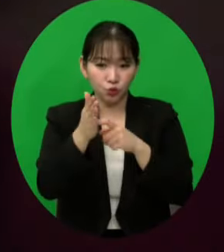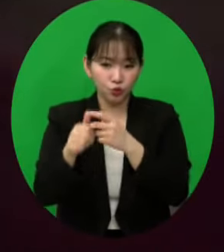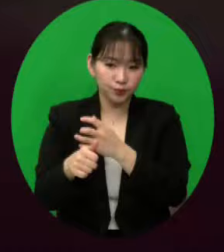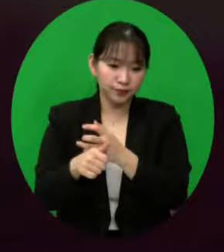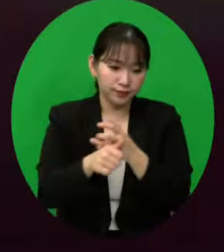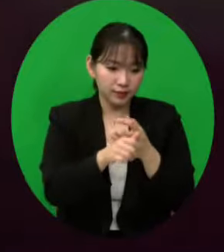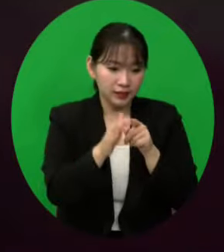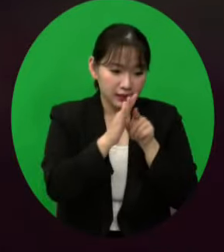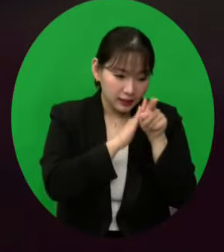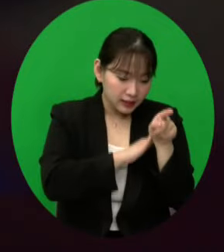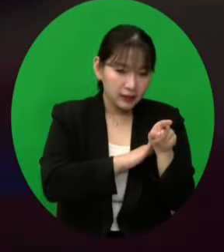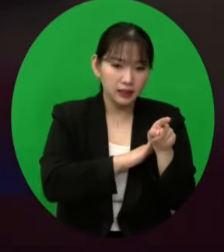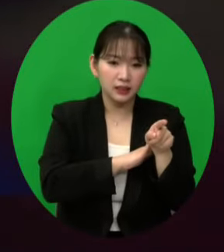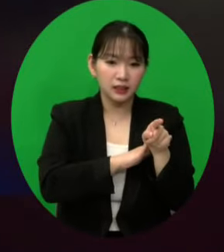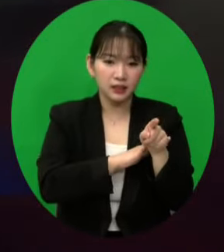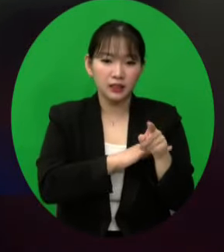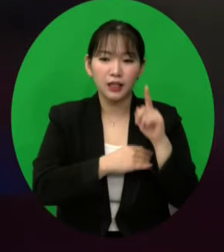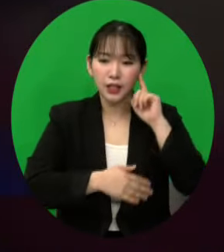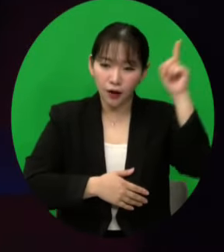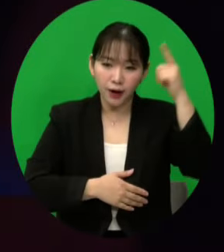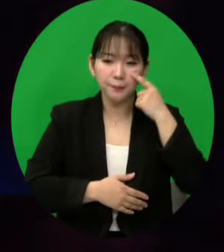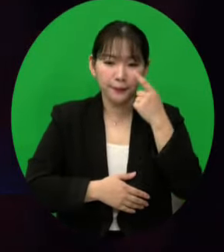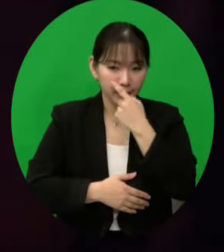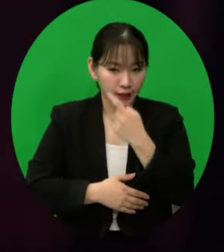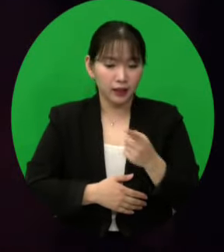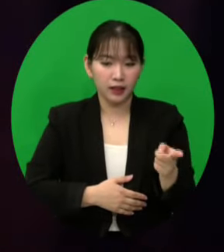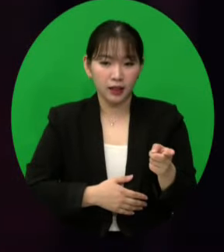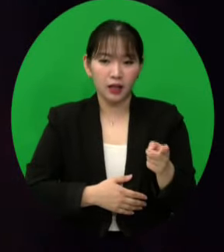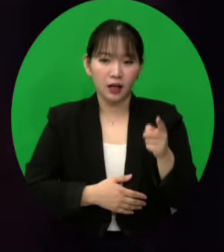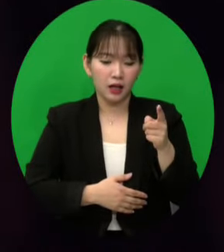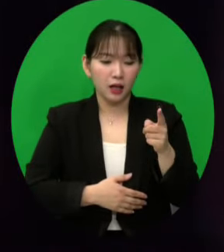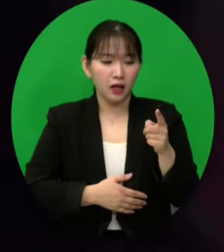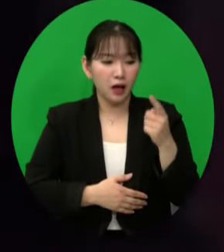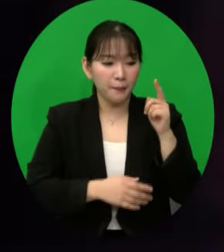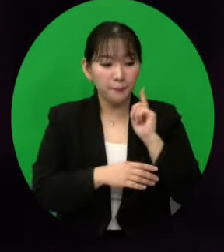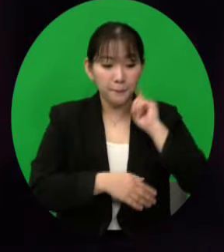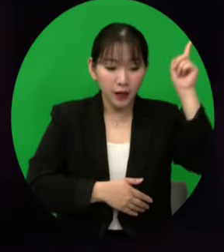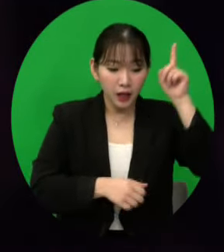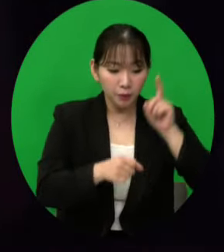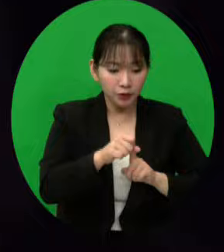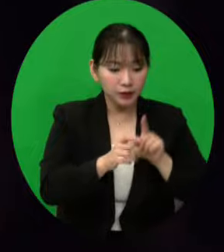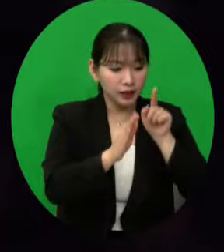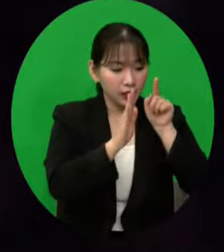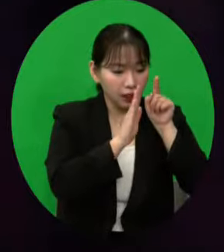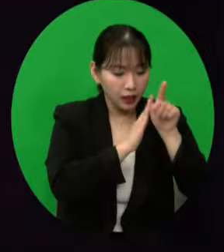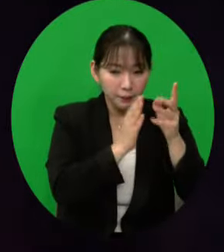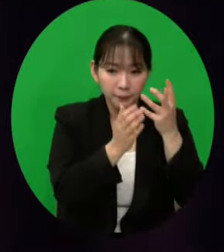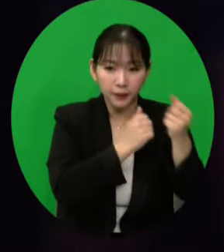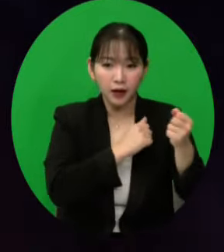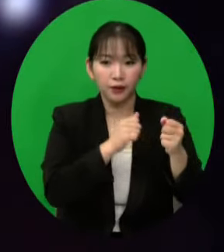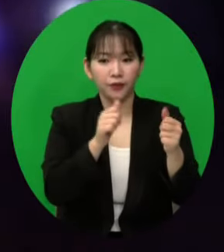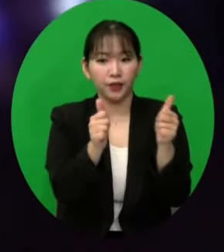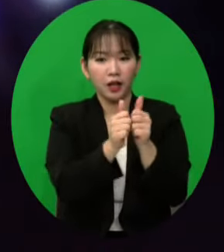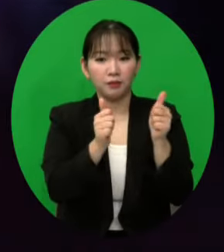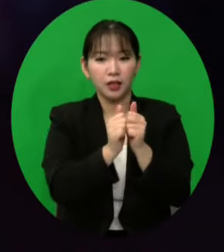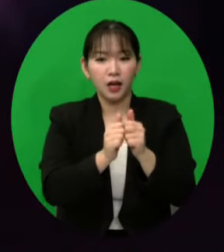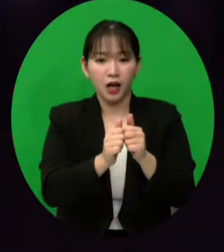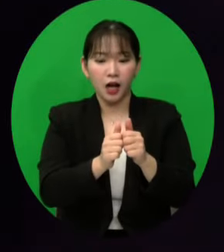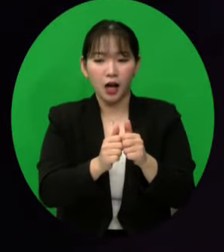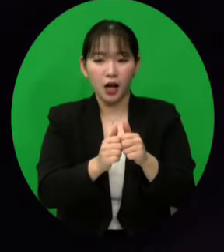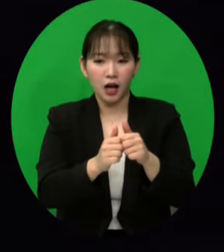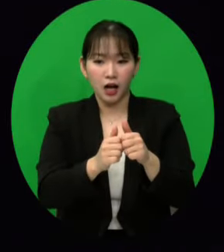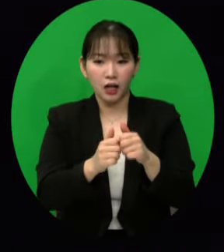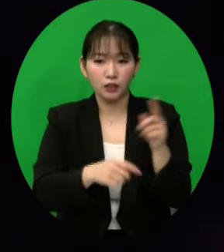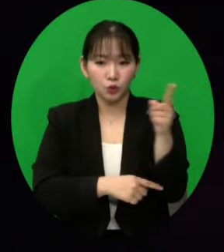다가갑니다. 사람이랑 한번 재볼게요. 환자의 상태를 살피기 위해 접근하는 순간 남성이 소방